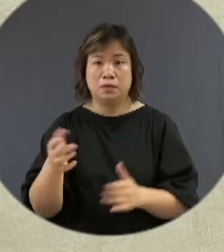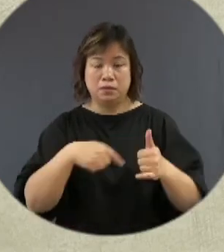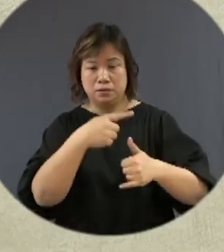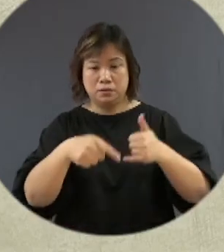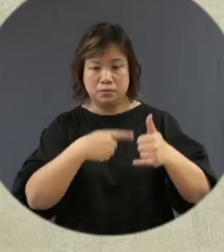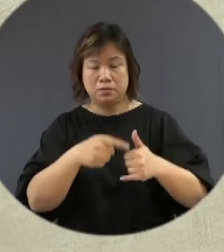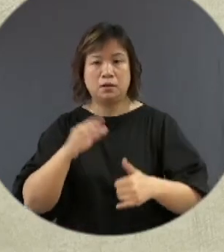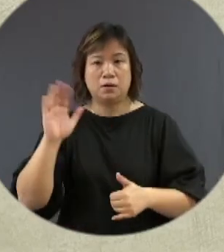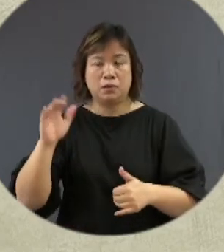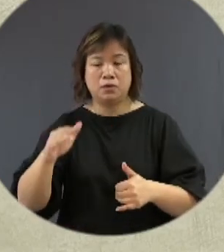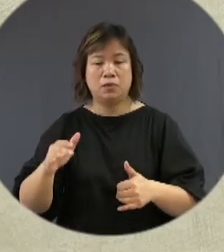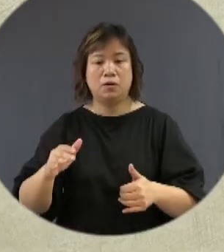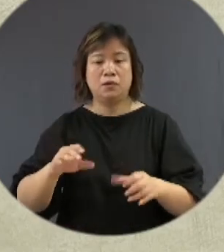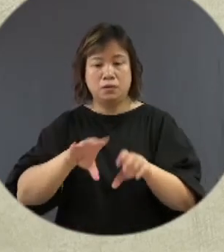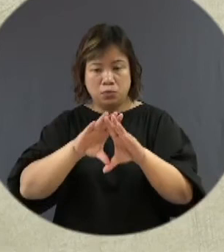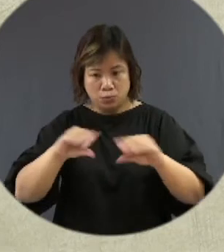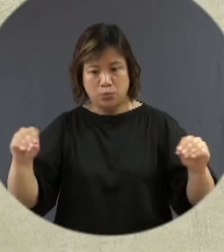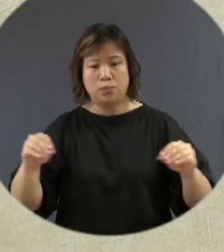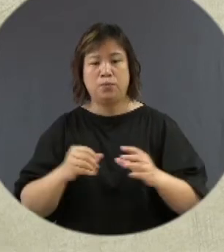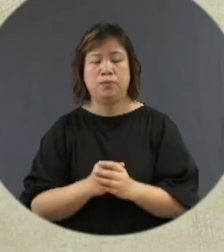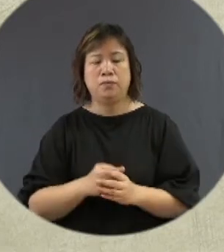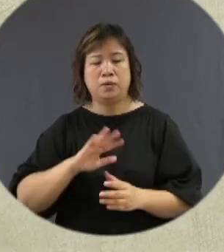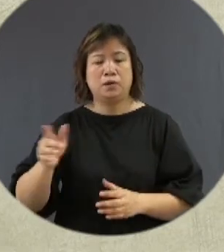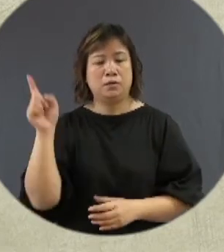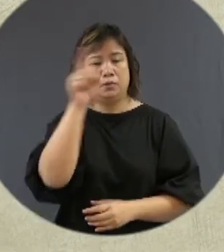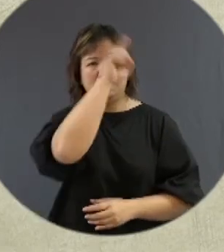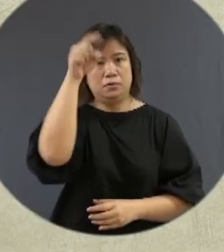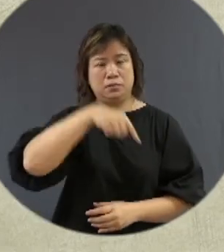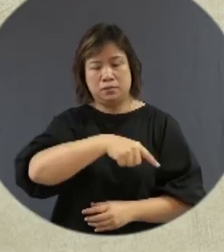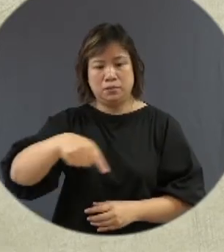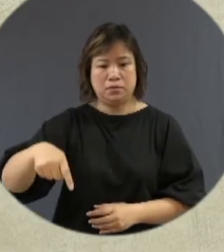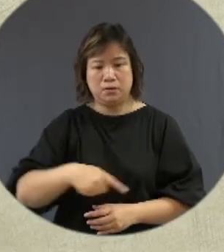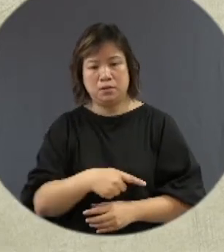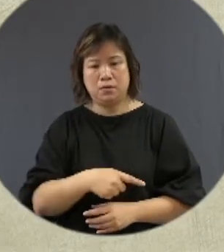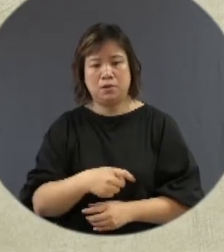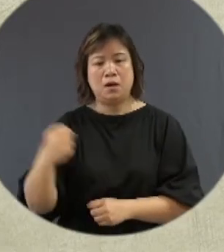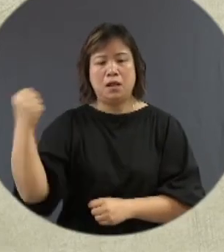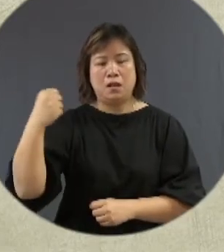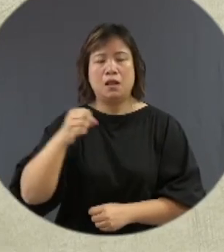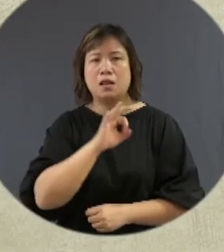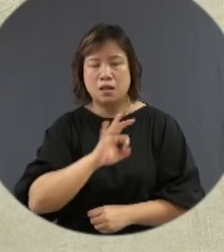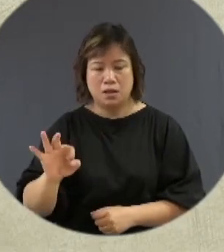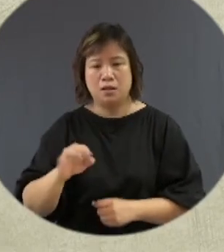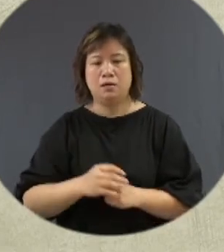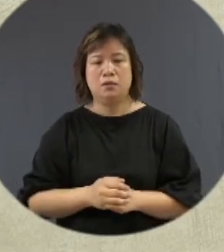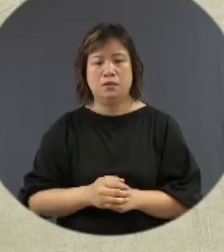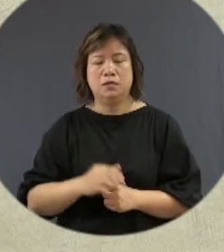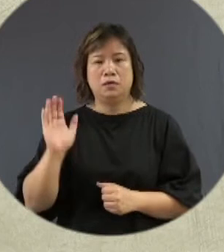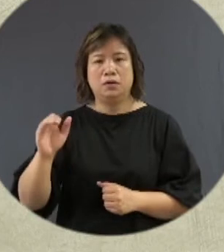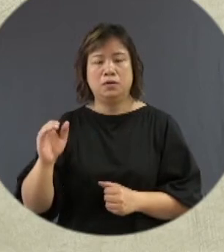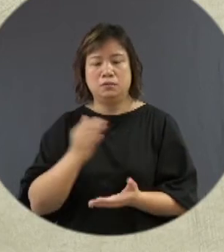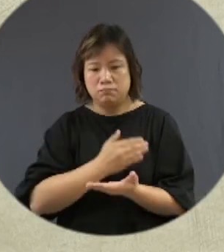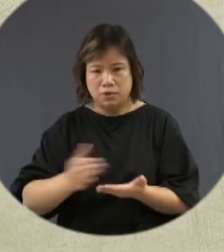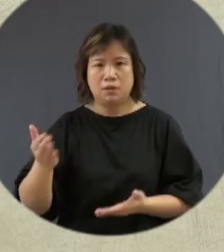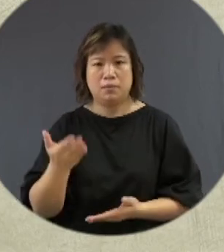体可以被摧毁，但天下间绝对没有一种势力能够剥夺你的